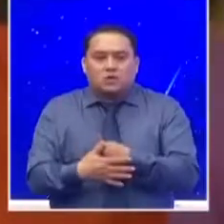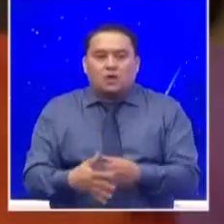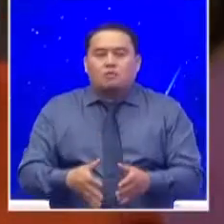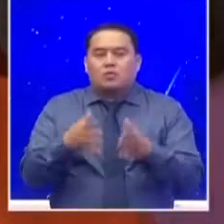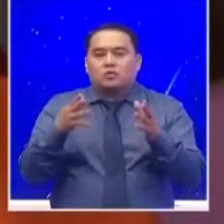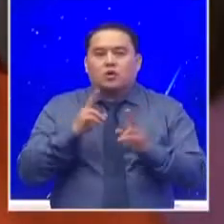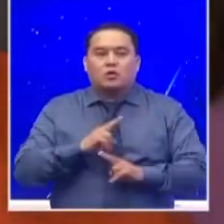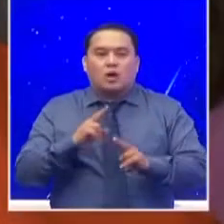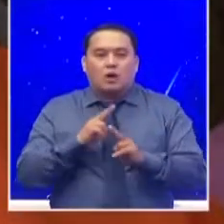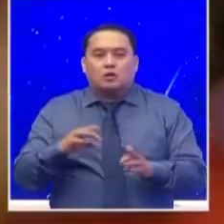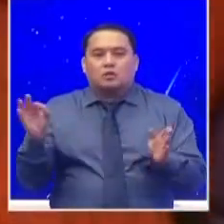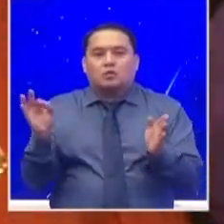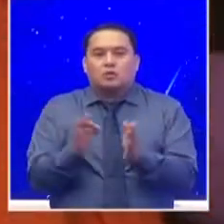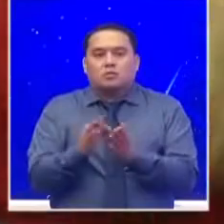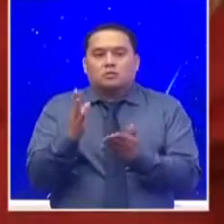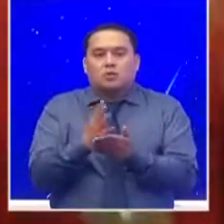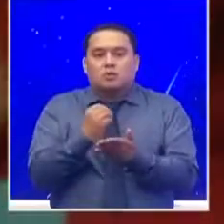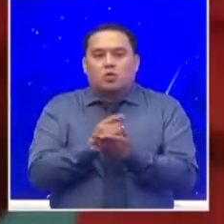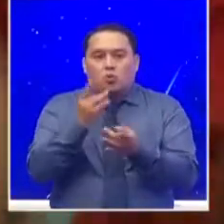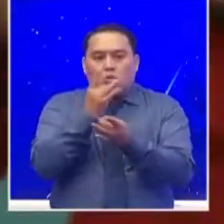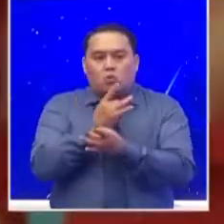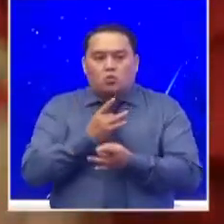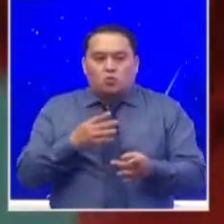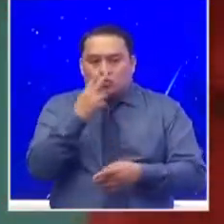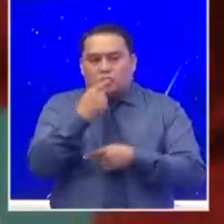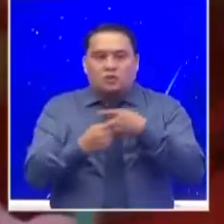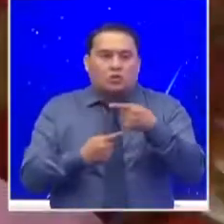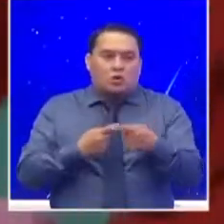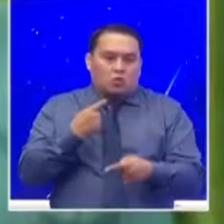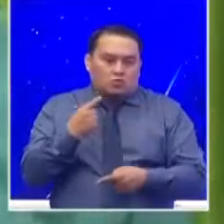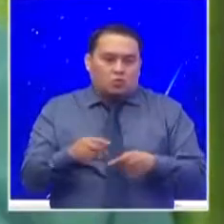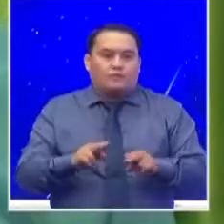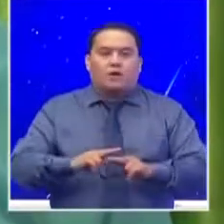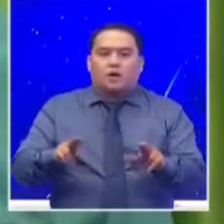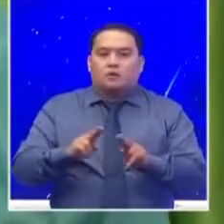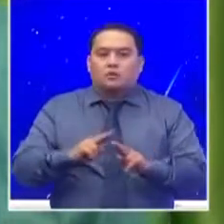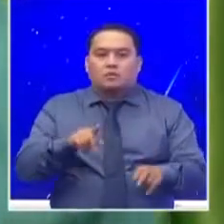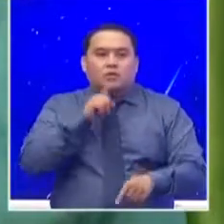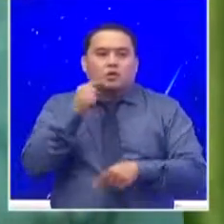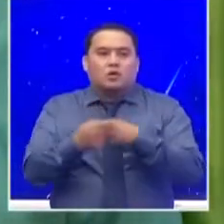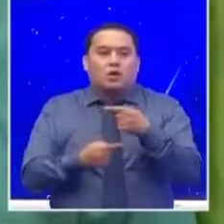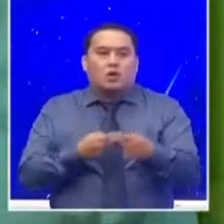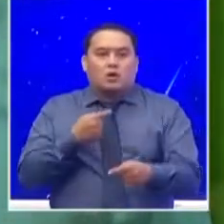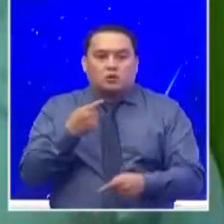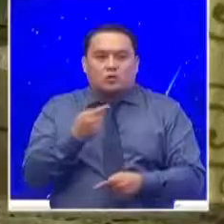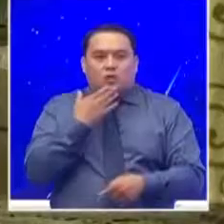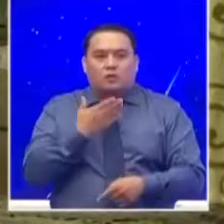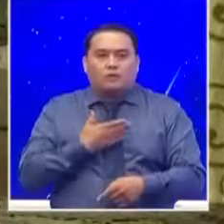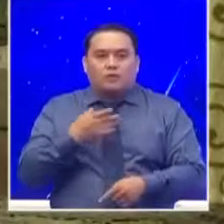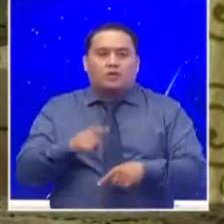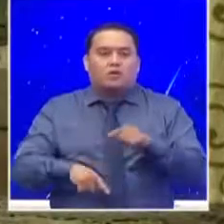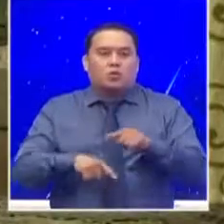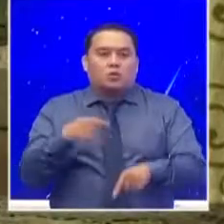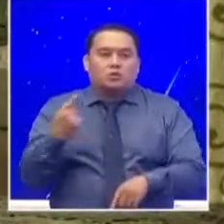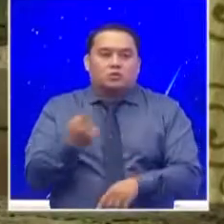большая работа, нацеленная не только на сохранение культуры и традиций своего народа, но также на воспитание подрастающего поколения в духе патриотизма,